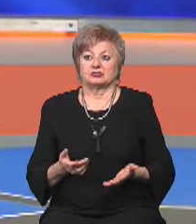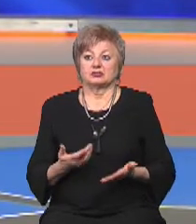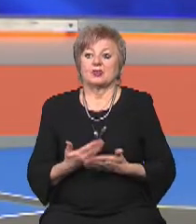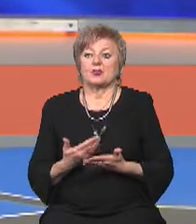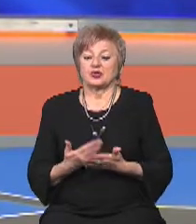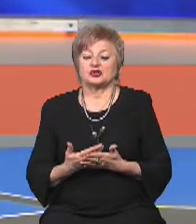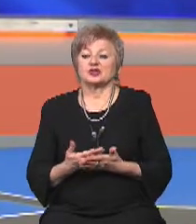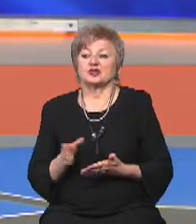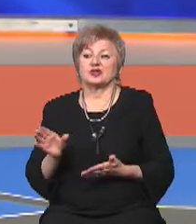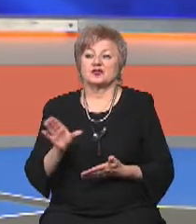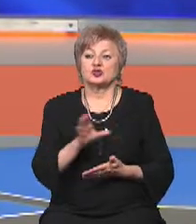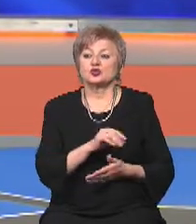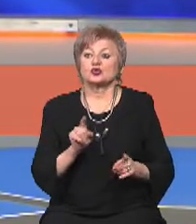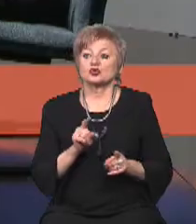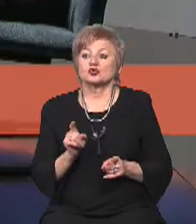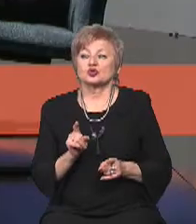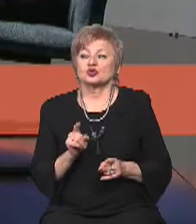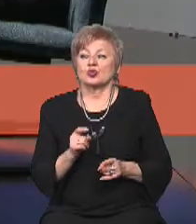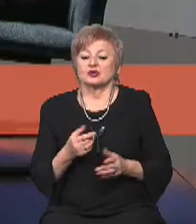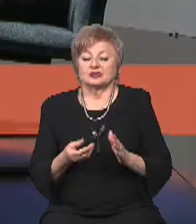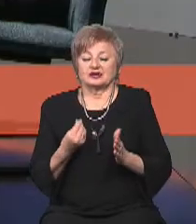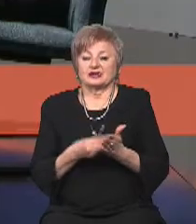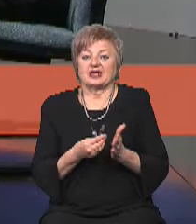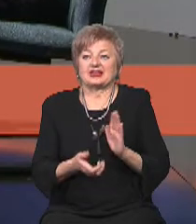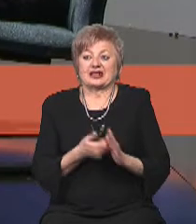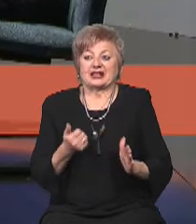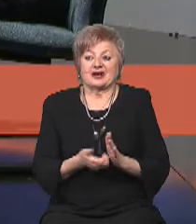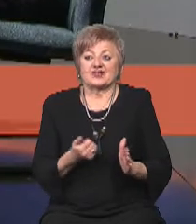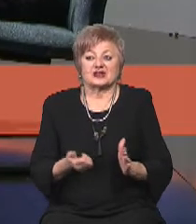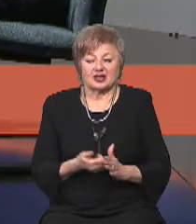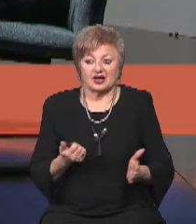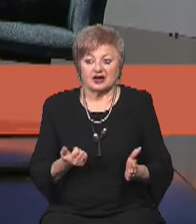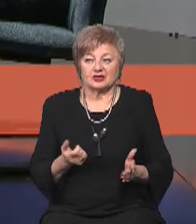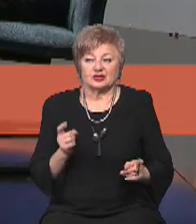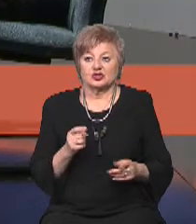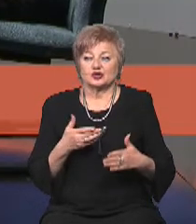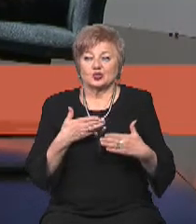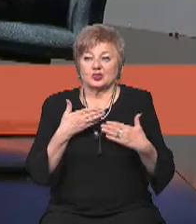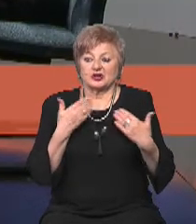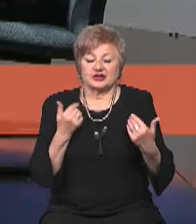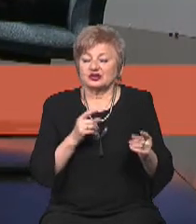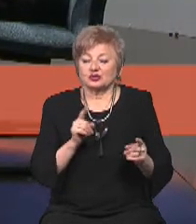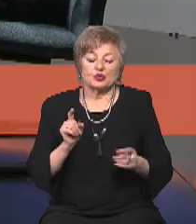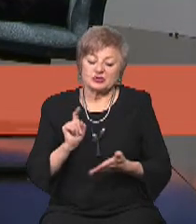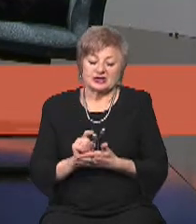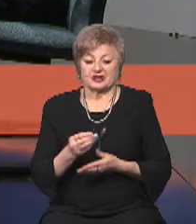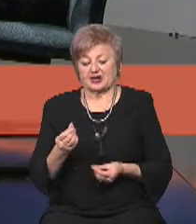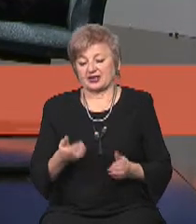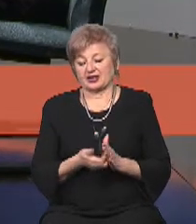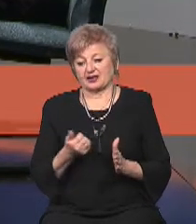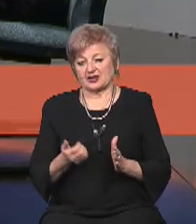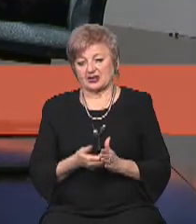майже все, що недофінансується, як ми часто говоримо, так, тобто на що немає, не вистачає якихось певних коштів в